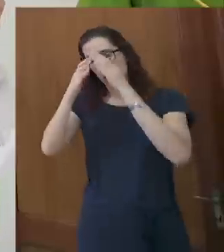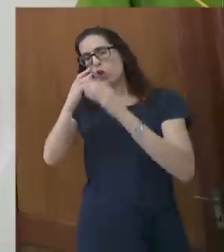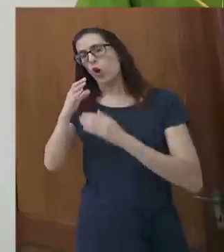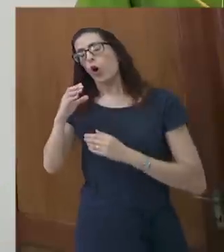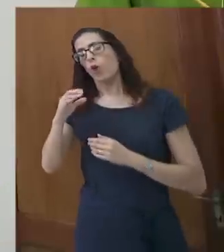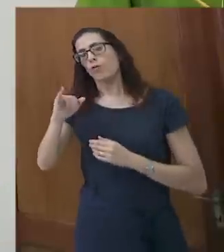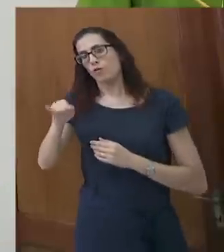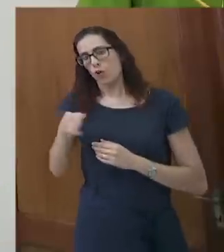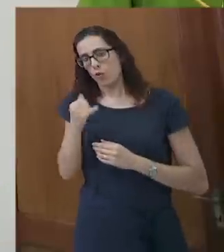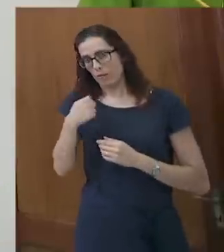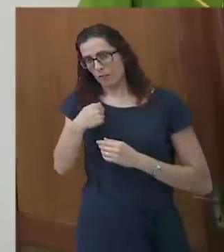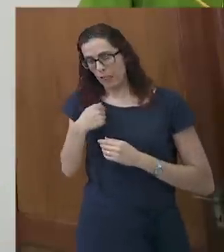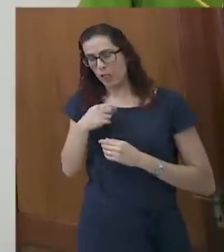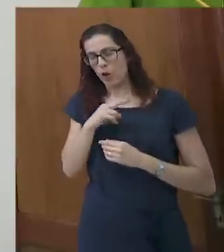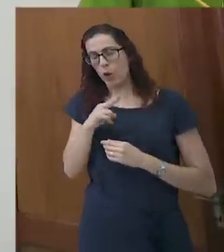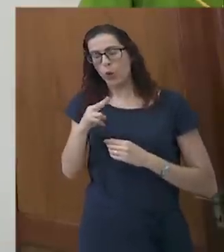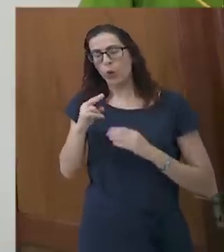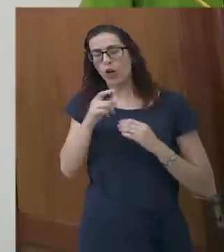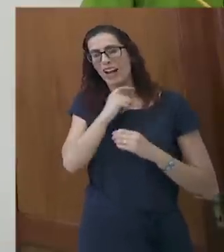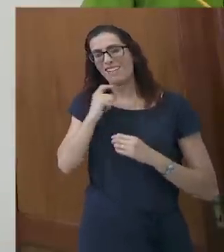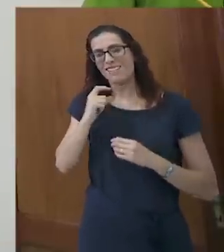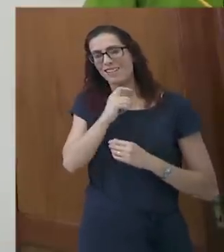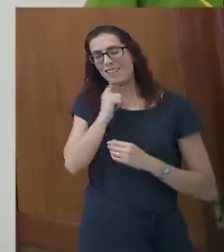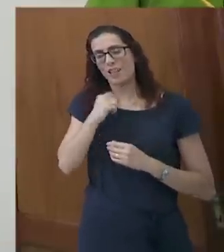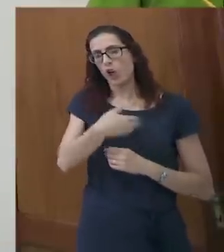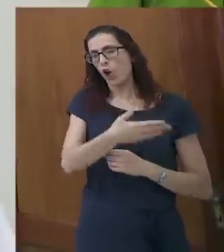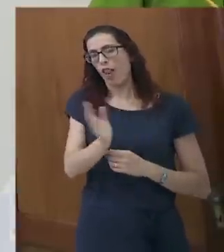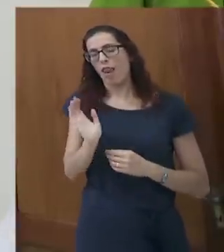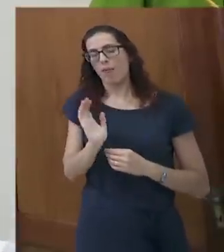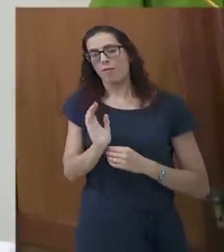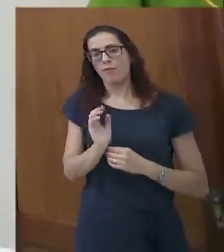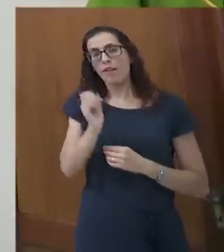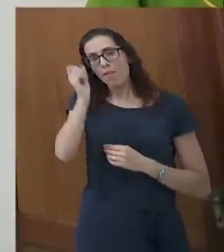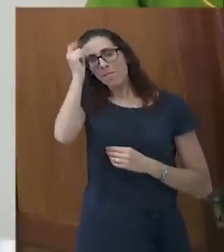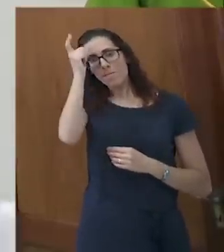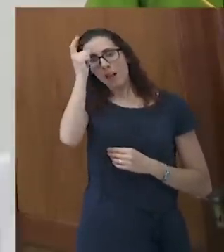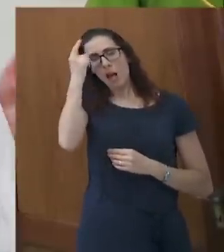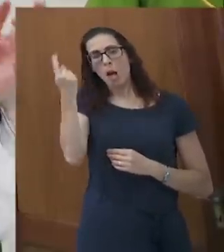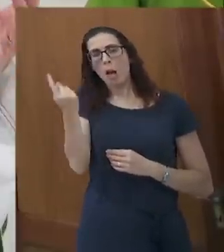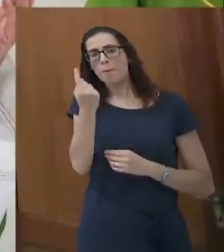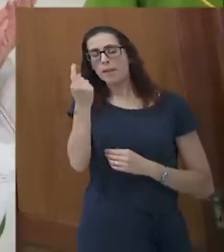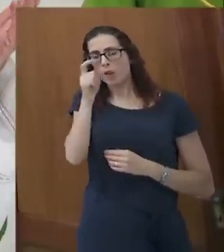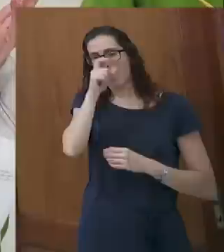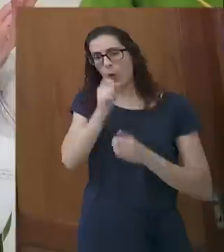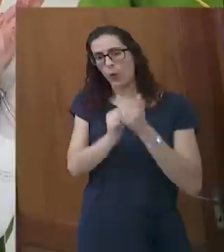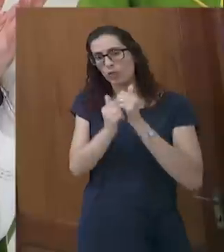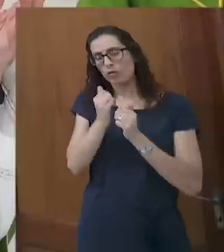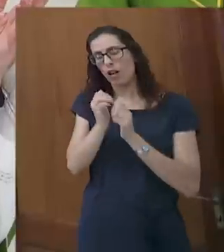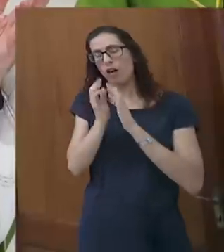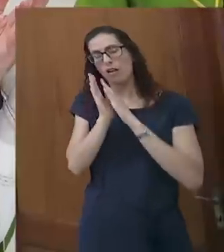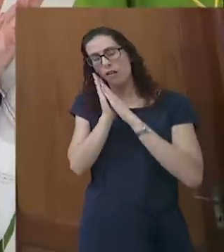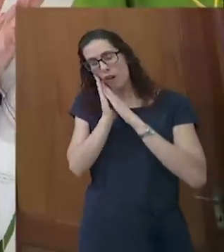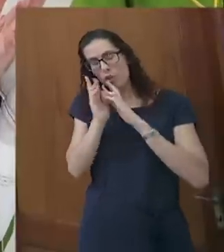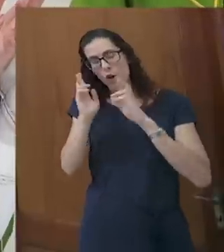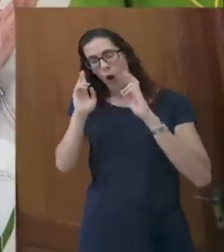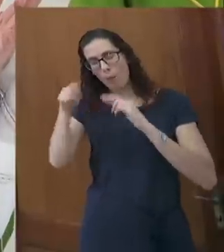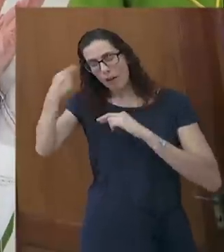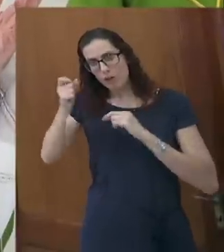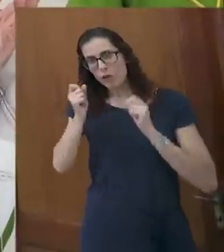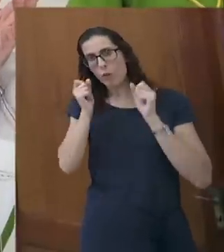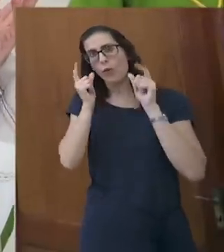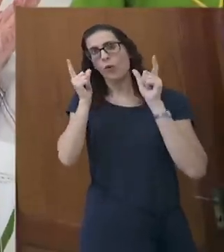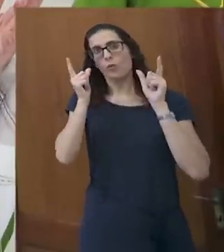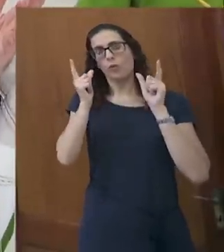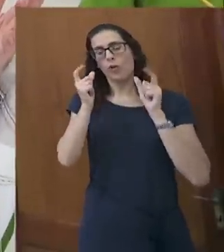jistħoqli u mal-Ministri tiegħek kollha. Ftakar ukoll futna li raqdu bit-tama tal-qawmien ftakar